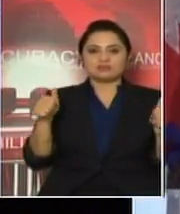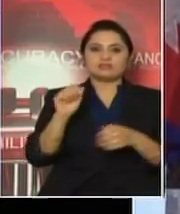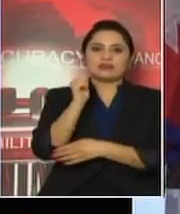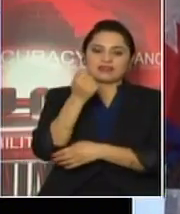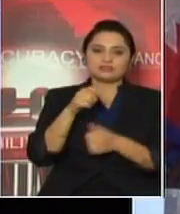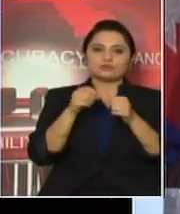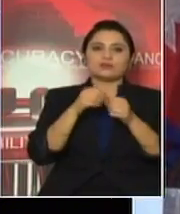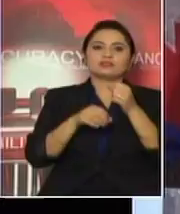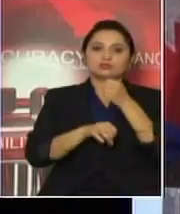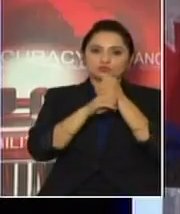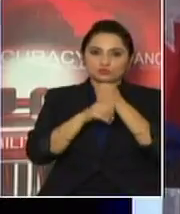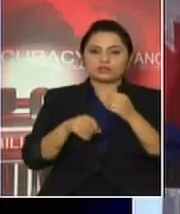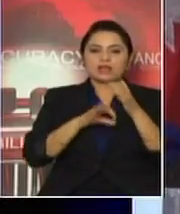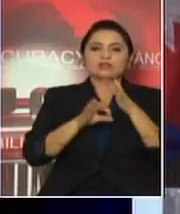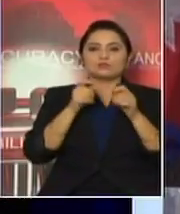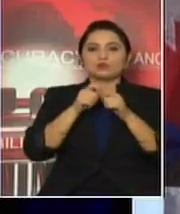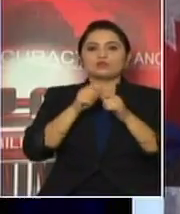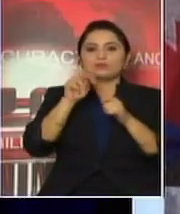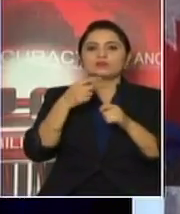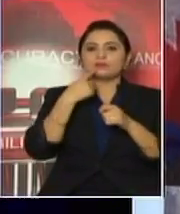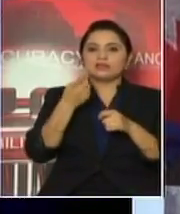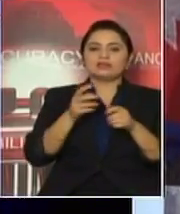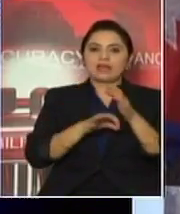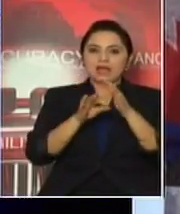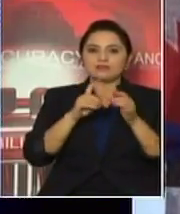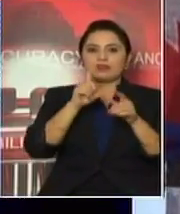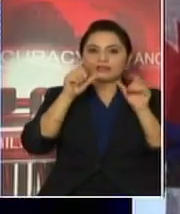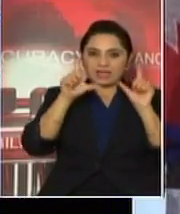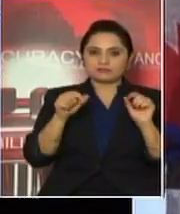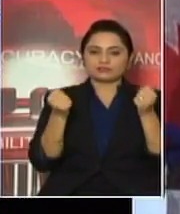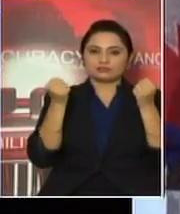स्रोत वित्त आयोग बनाउनु पर्ने भएकाले आयोगका लागि आवश्यक